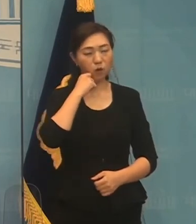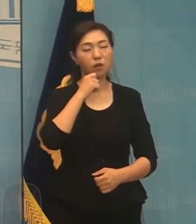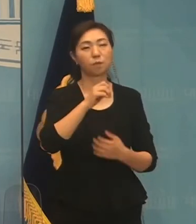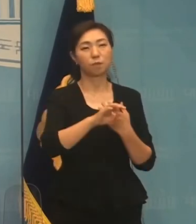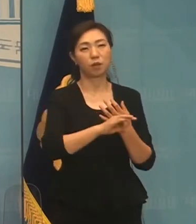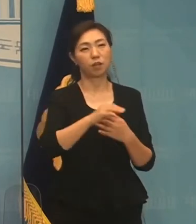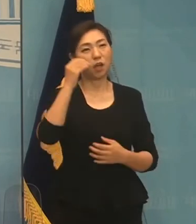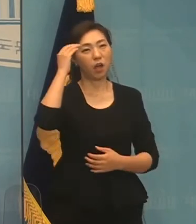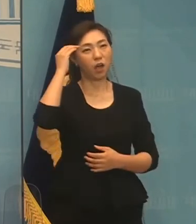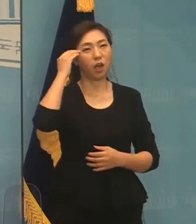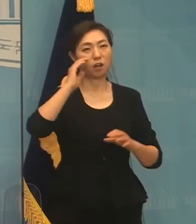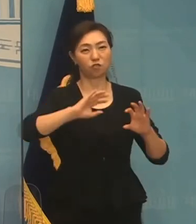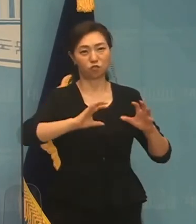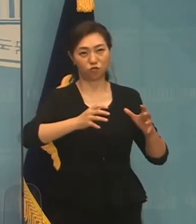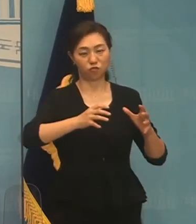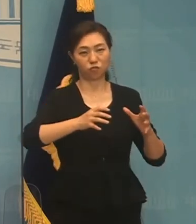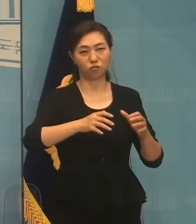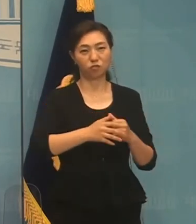대한민국